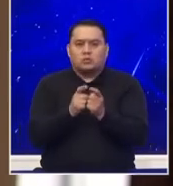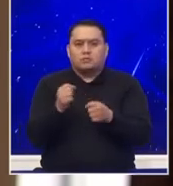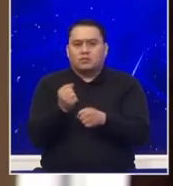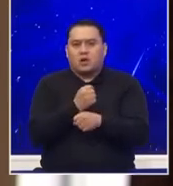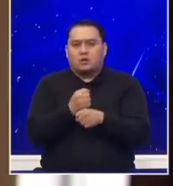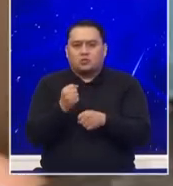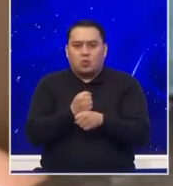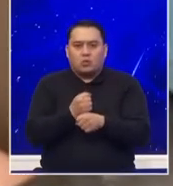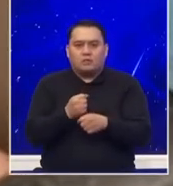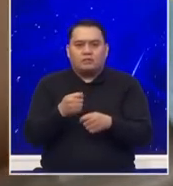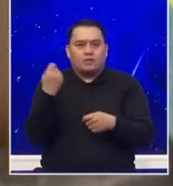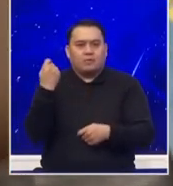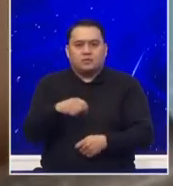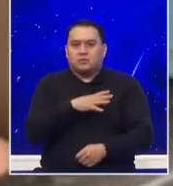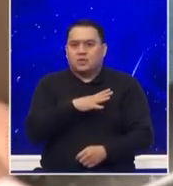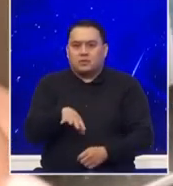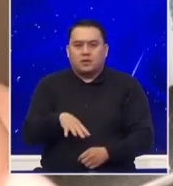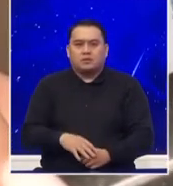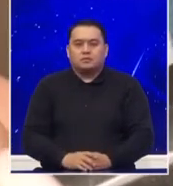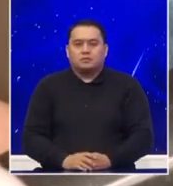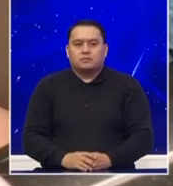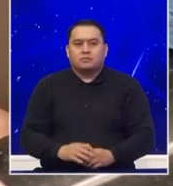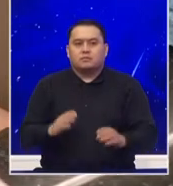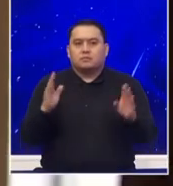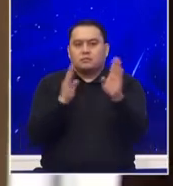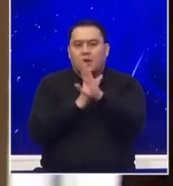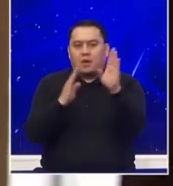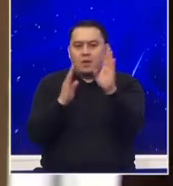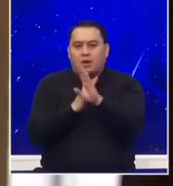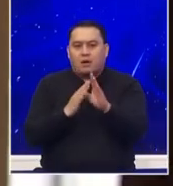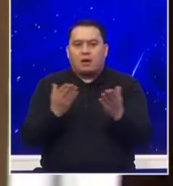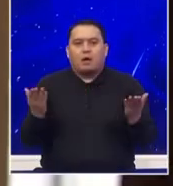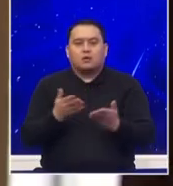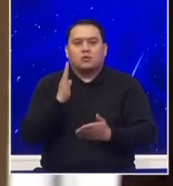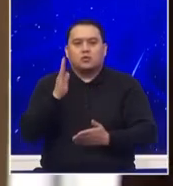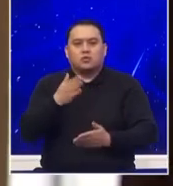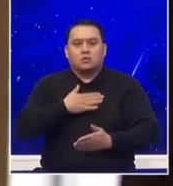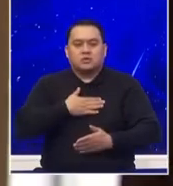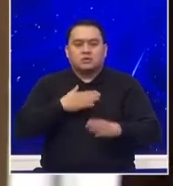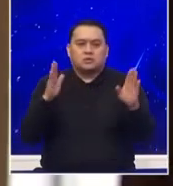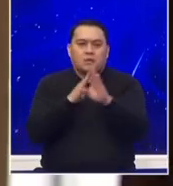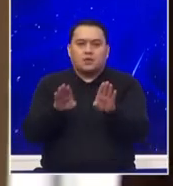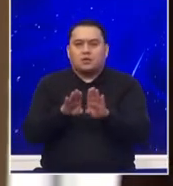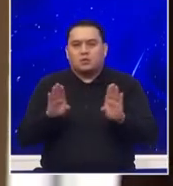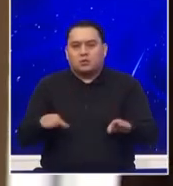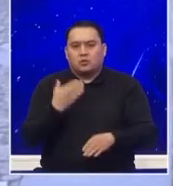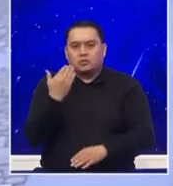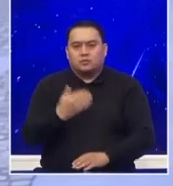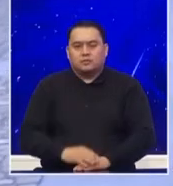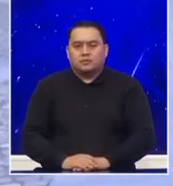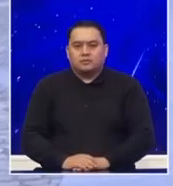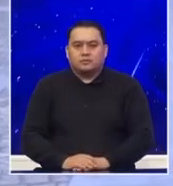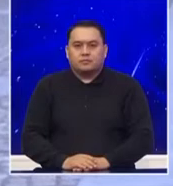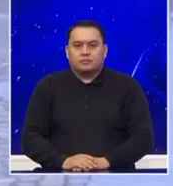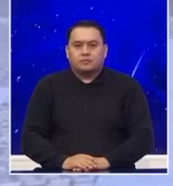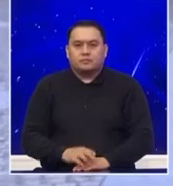келіп, ондай мүлдем табиғатында жоқ. Жетісудың табиғаты қандай болса, жалпы біздің жетісудің азаматтары сондай ғой. Біздің табиғатымызбен ұштасып жатады. Айта